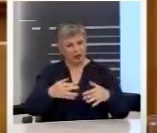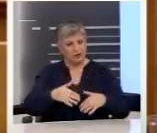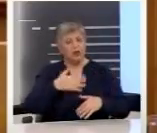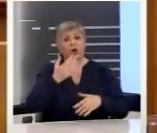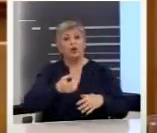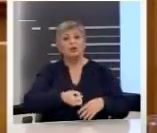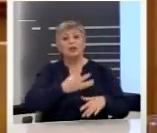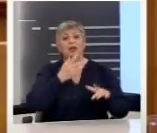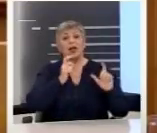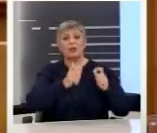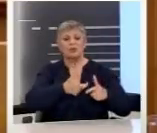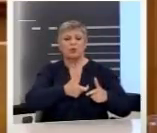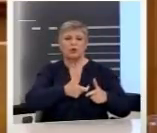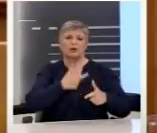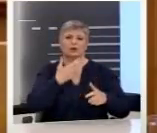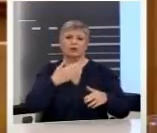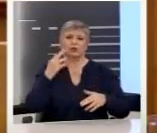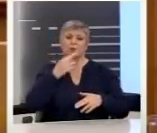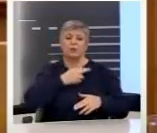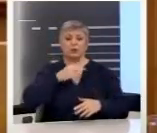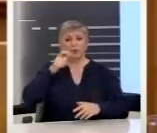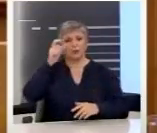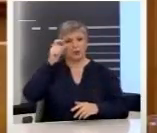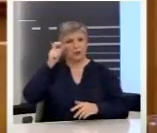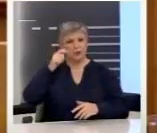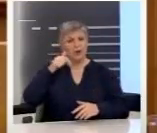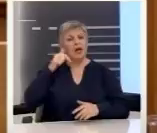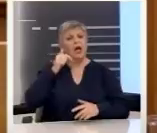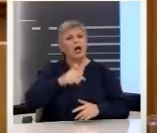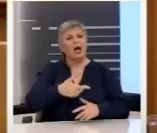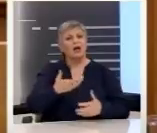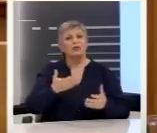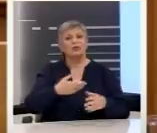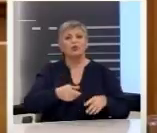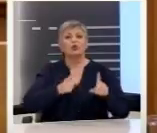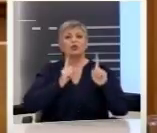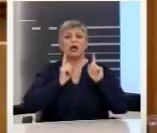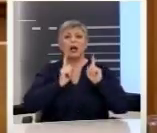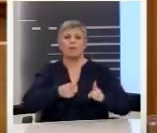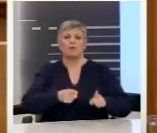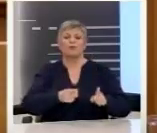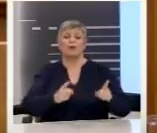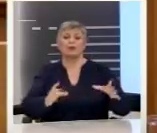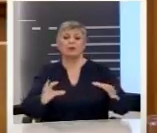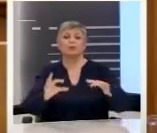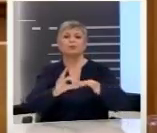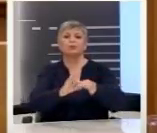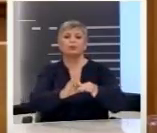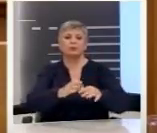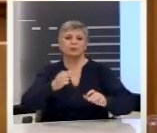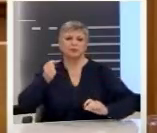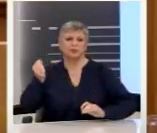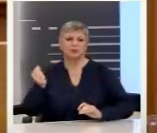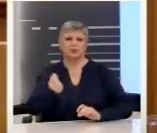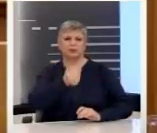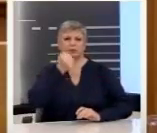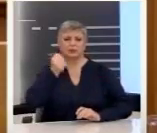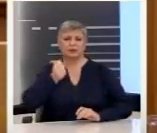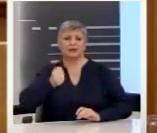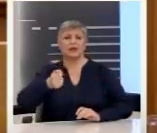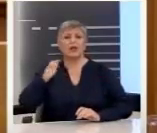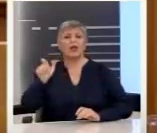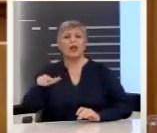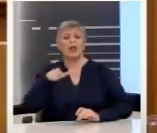αποφάσισε να διευρυνθεί με τα ακροδεξιά στελέχη του ΛΑΟΣ, με τον